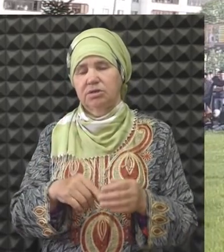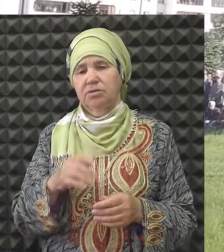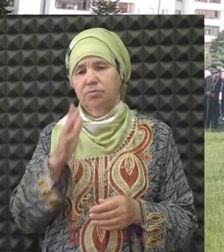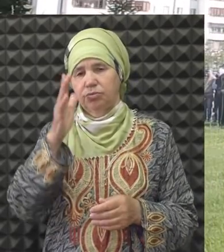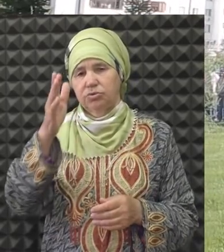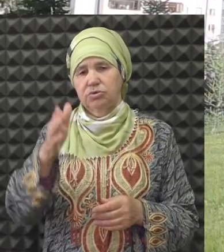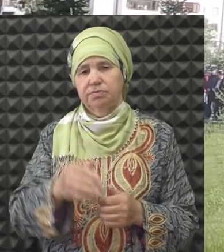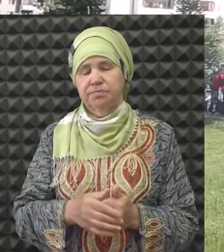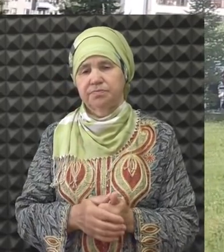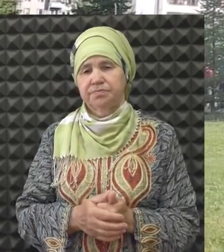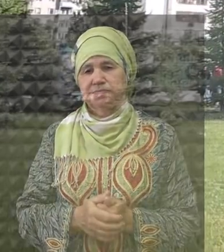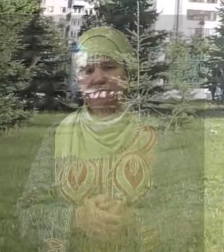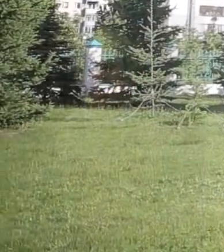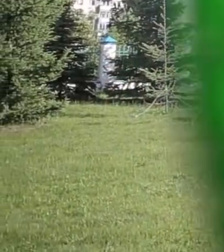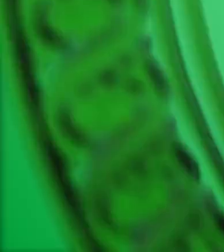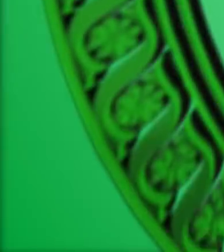надежды и единения.